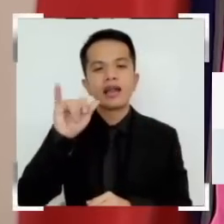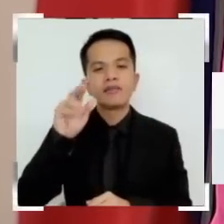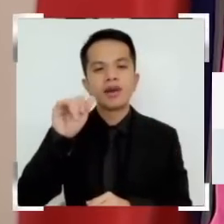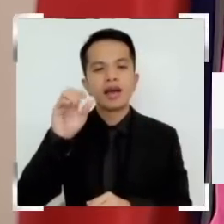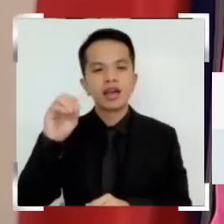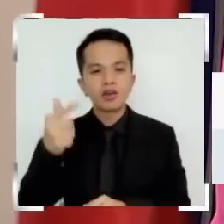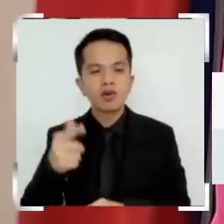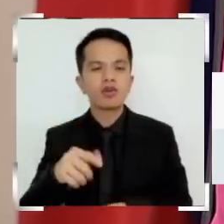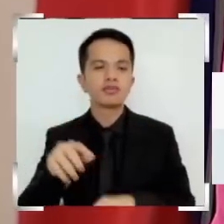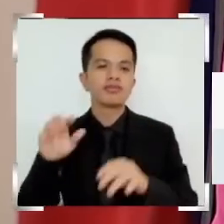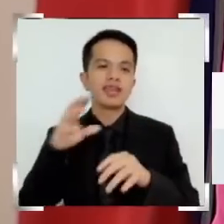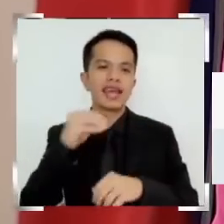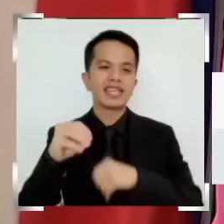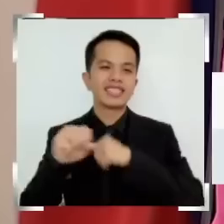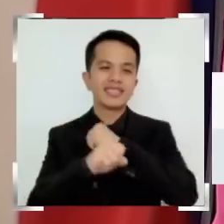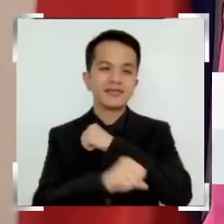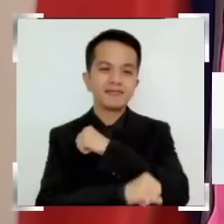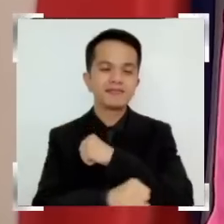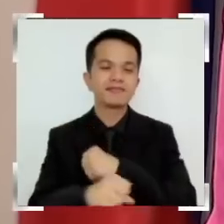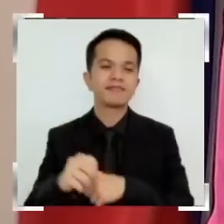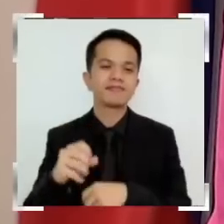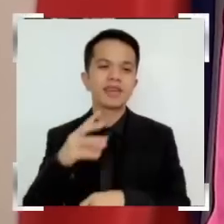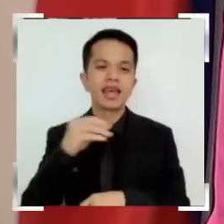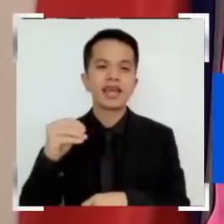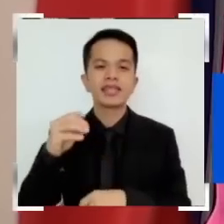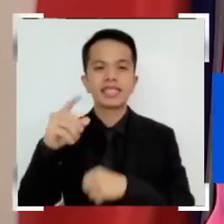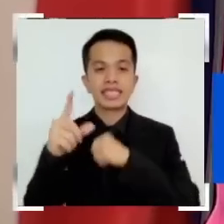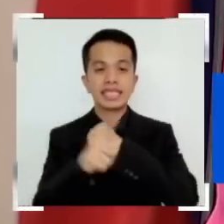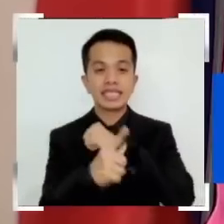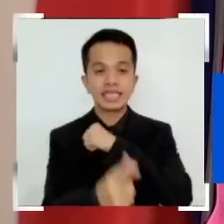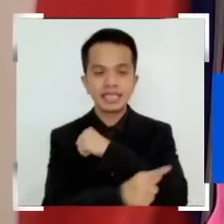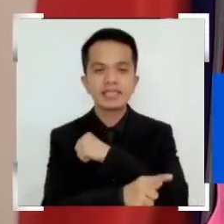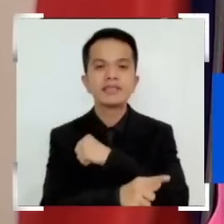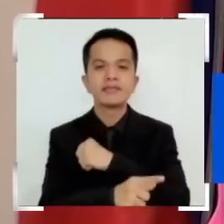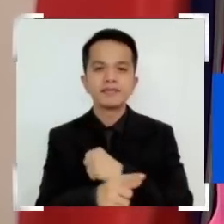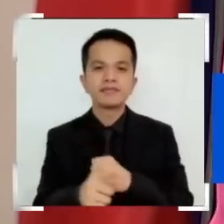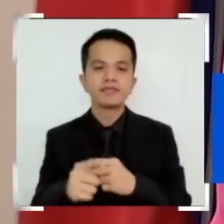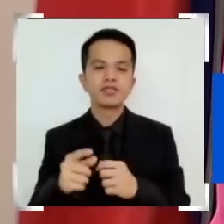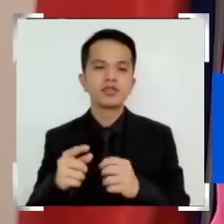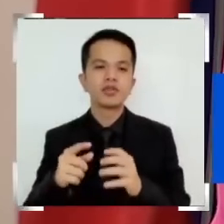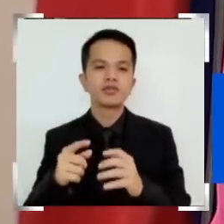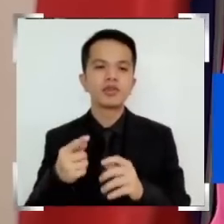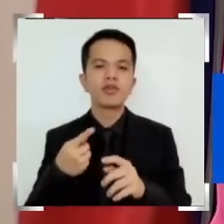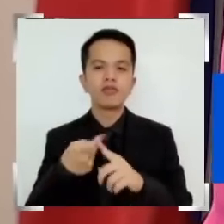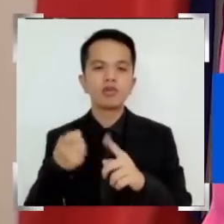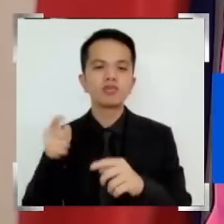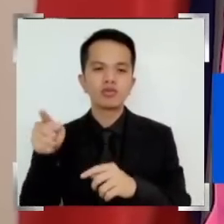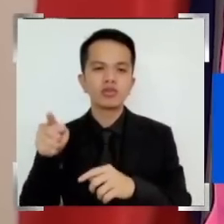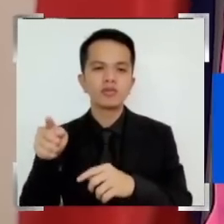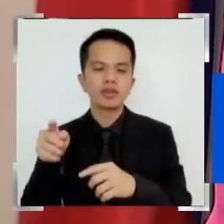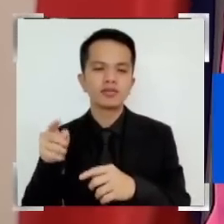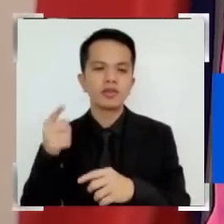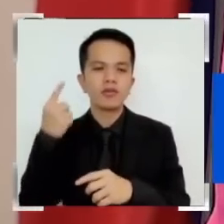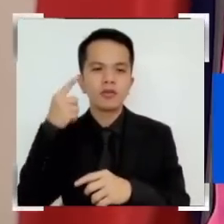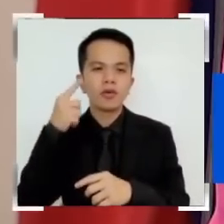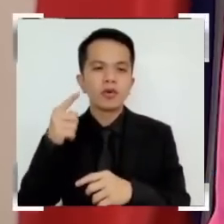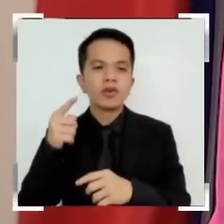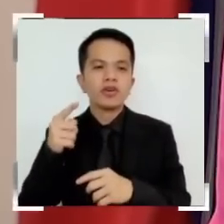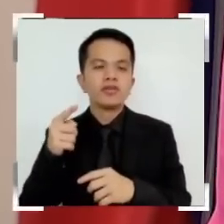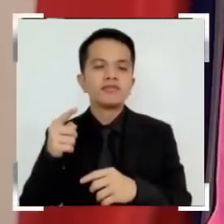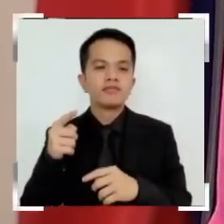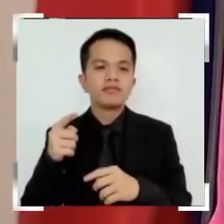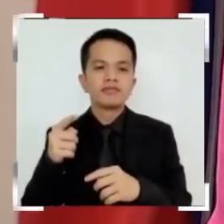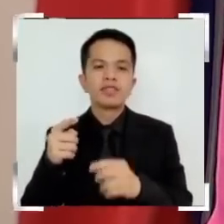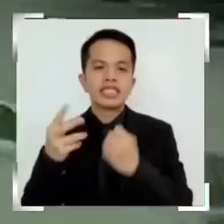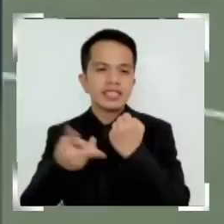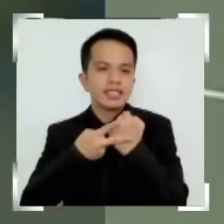of Biliran po, dyan po sa May Leyte. Ito po yung initiative na po ng ibang mga shipping lines para po mapanatiling safe yung